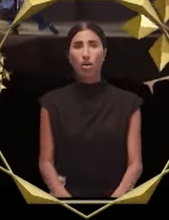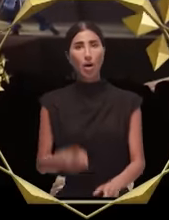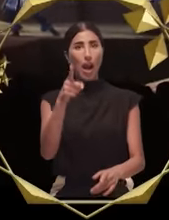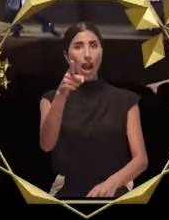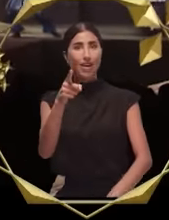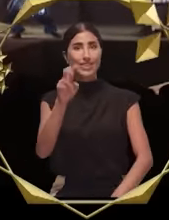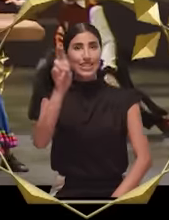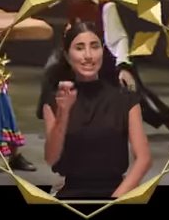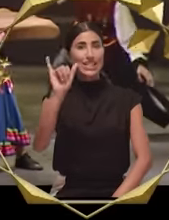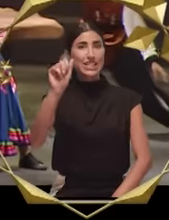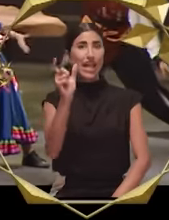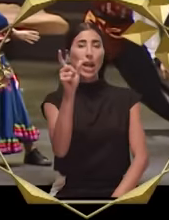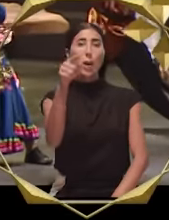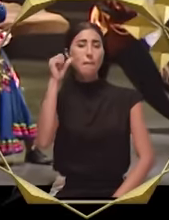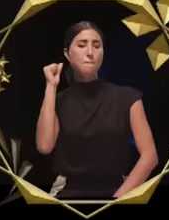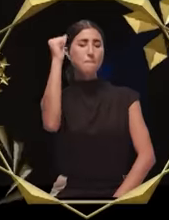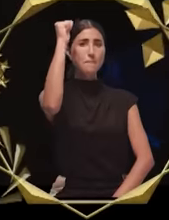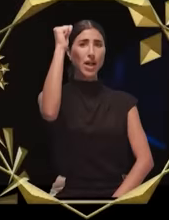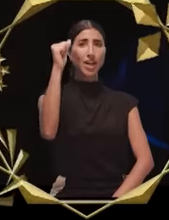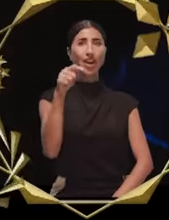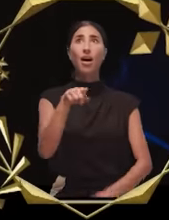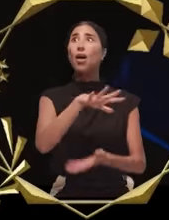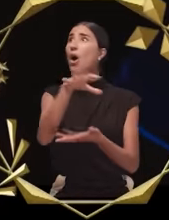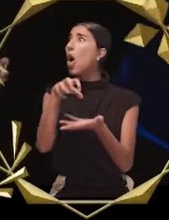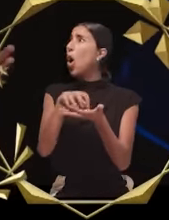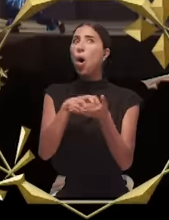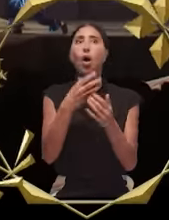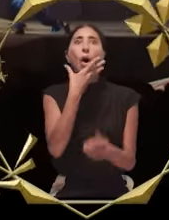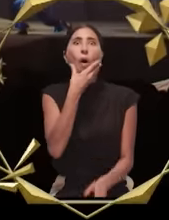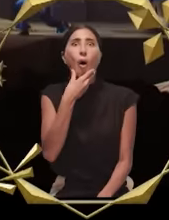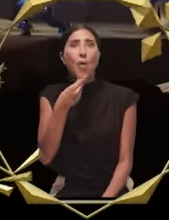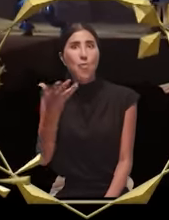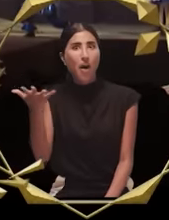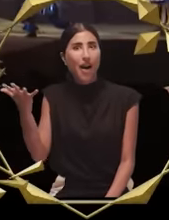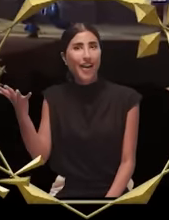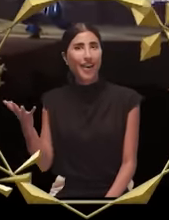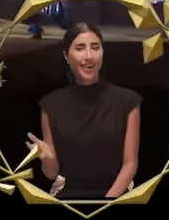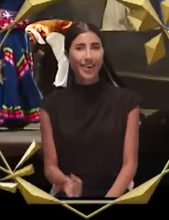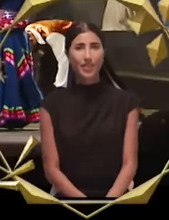لذا أنت بطلة بطلة لي قريتكم حلوة حلولي